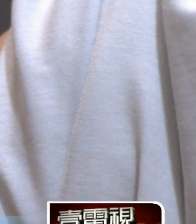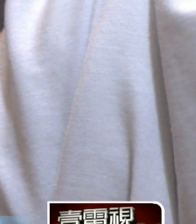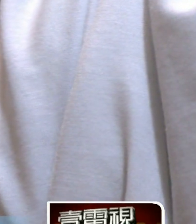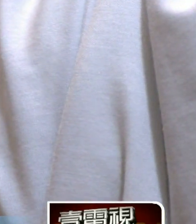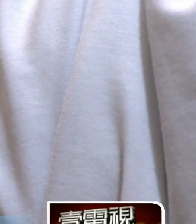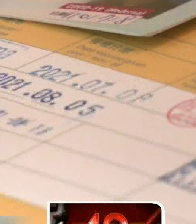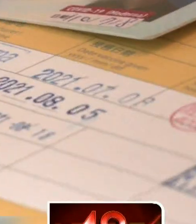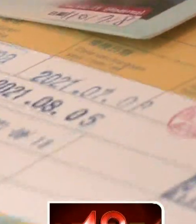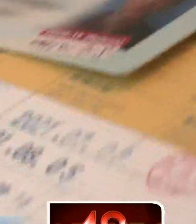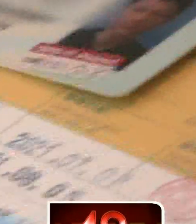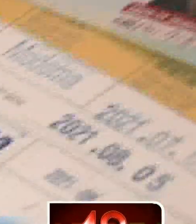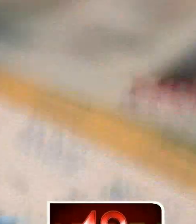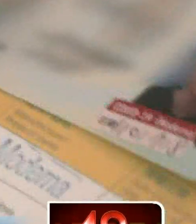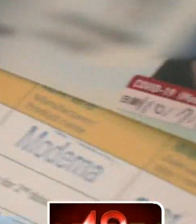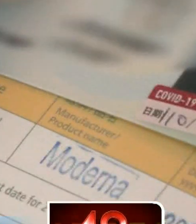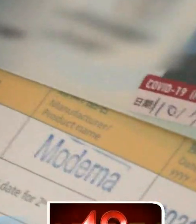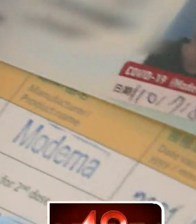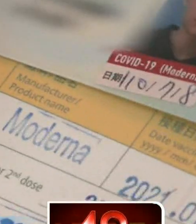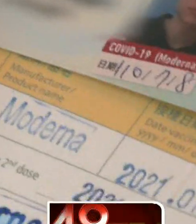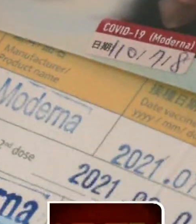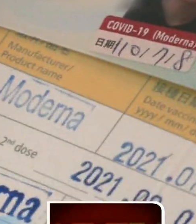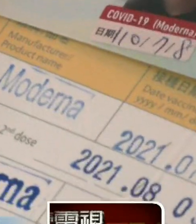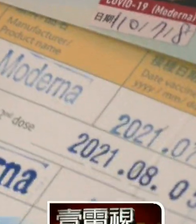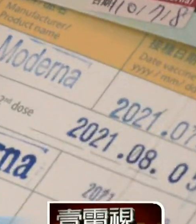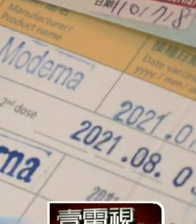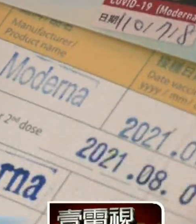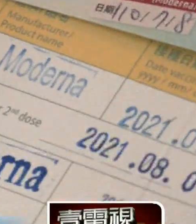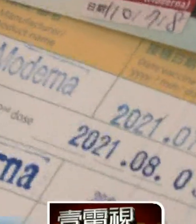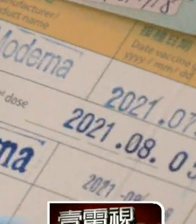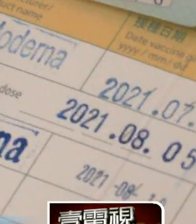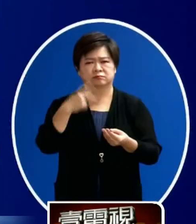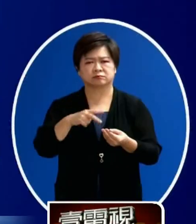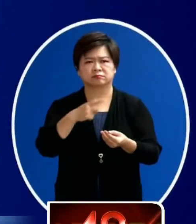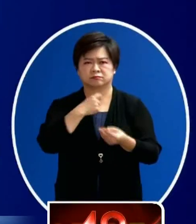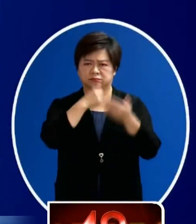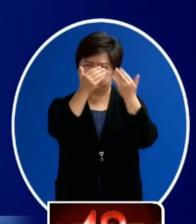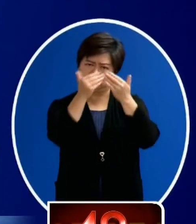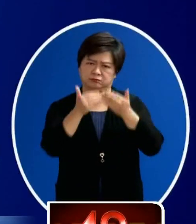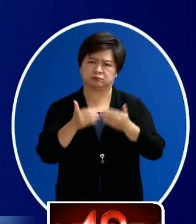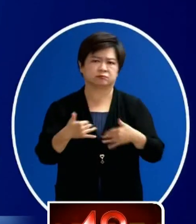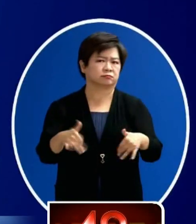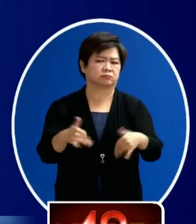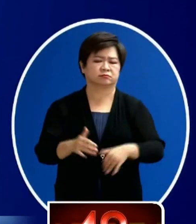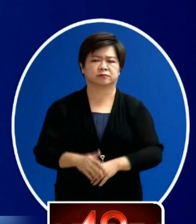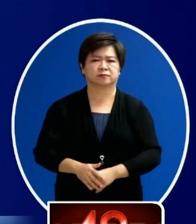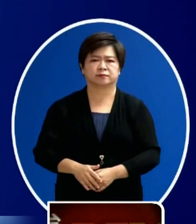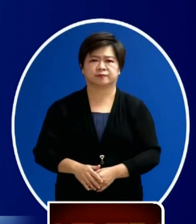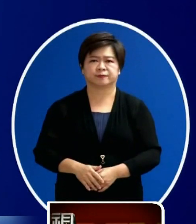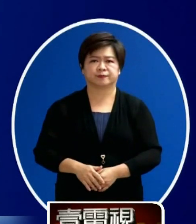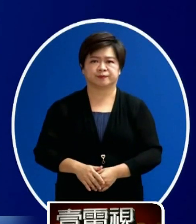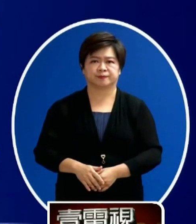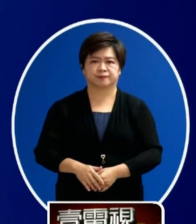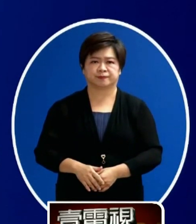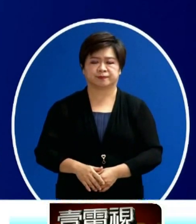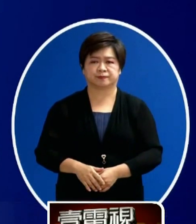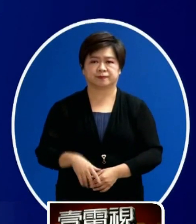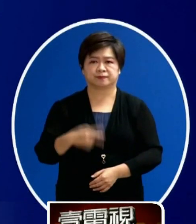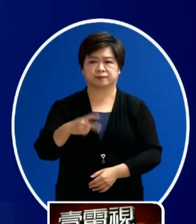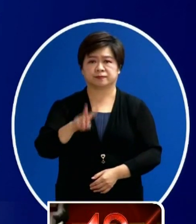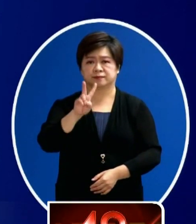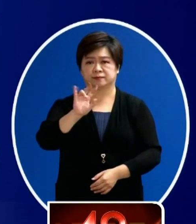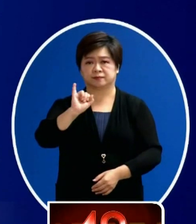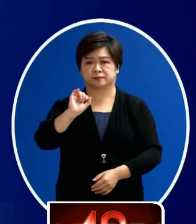纳疫苗死亡个案，这起个案就住在新北市，被人发现时已经死亡。 这个个案是糖尿病多